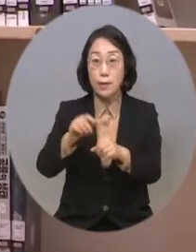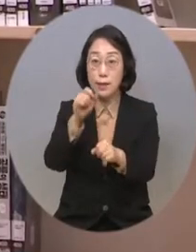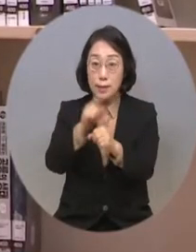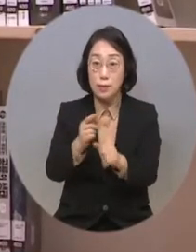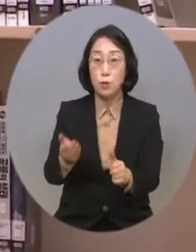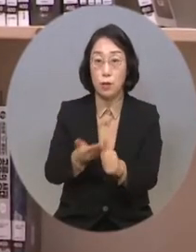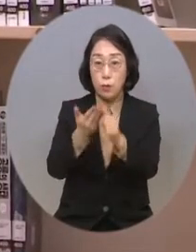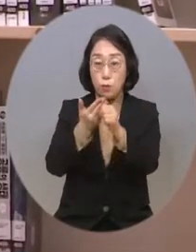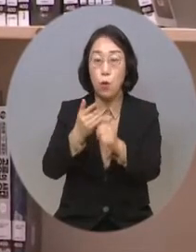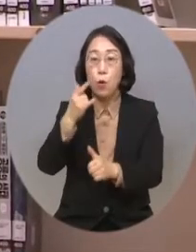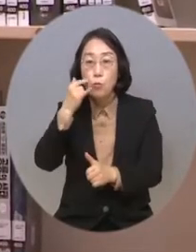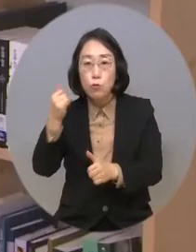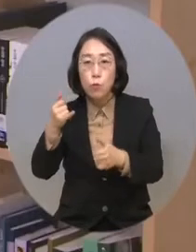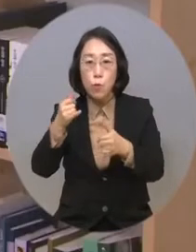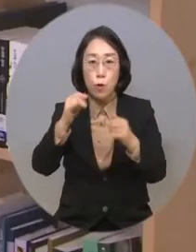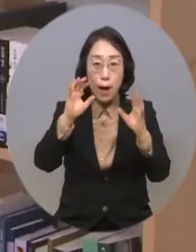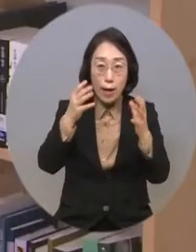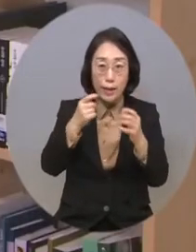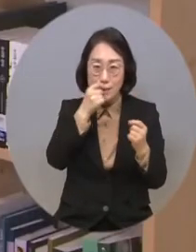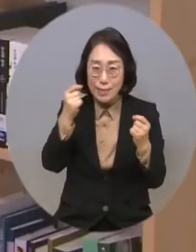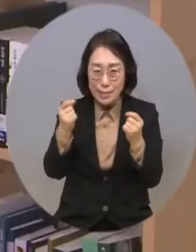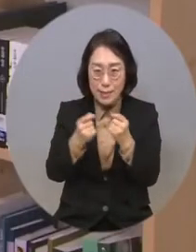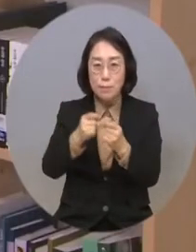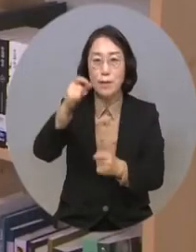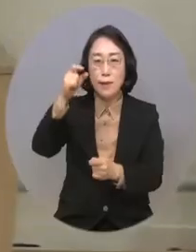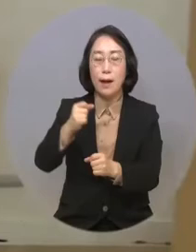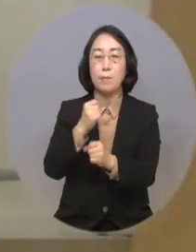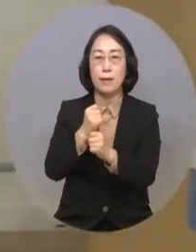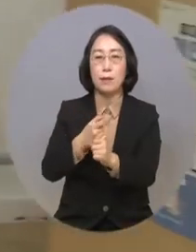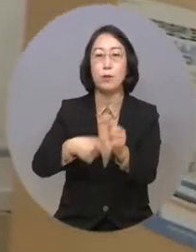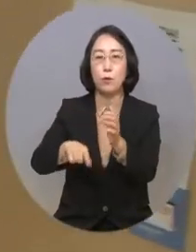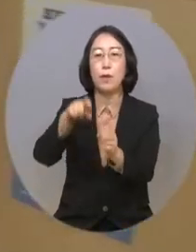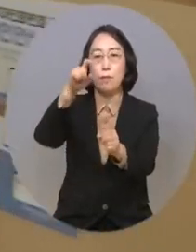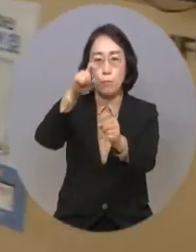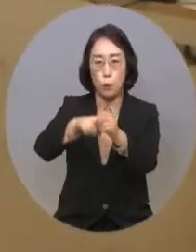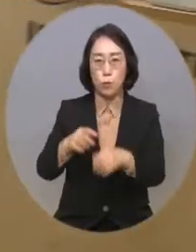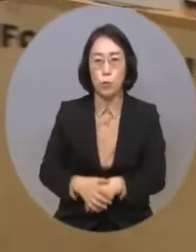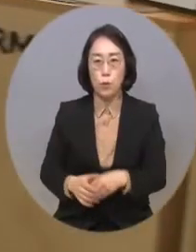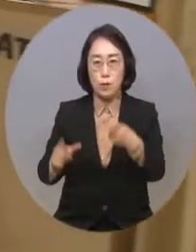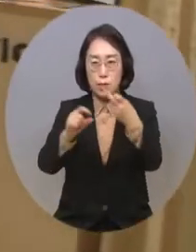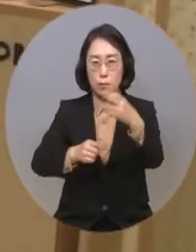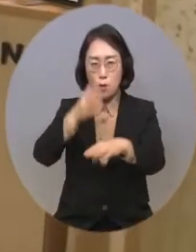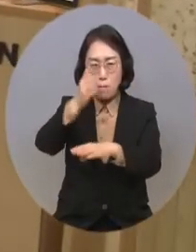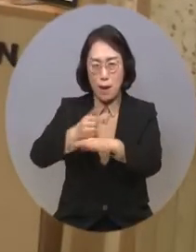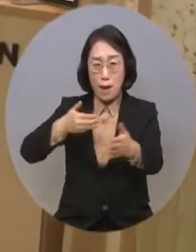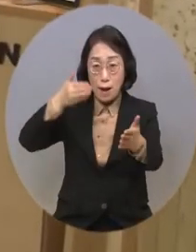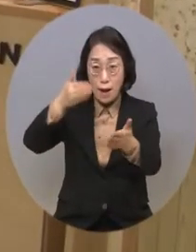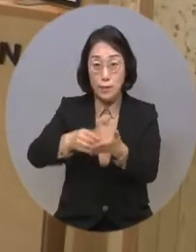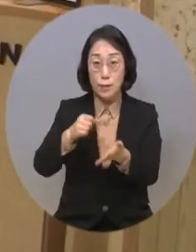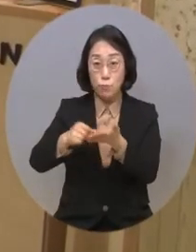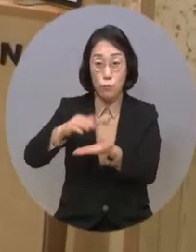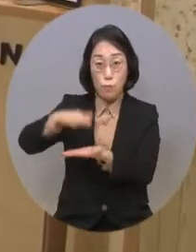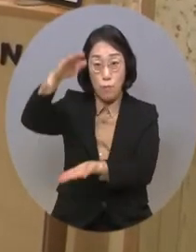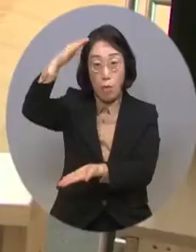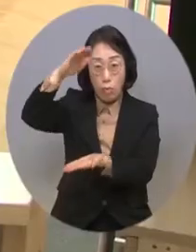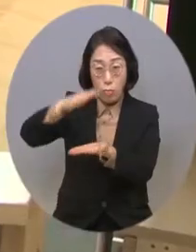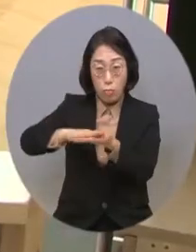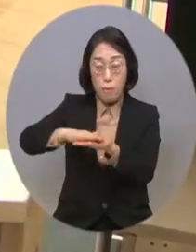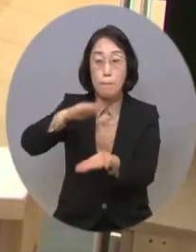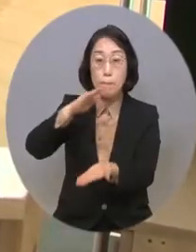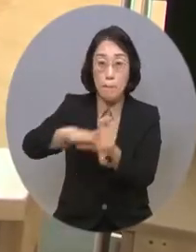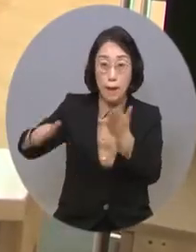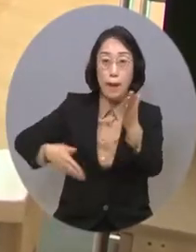영유아 간의 유대감 형성을 위한 사업입니다. 사업은 12월 말까지 진행되며 지급품이 소진될 때까지